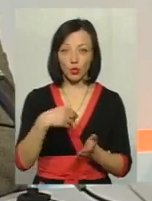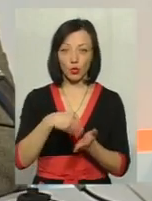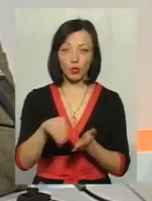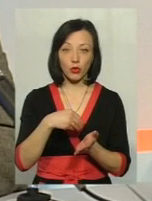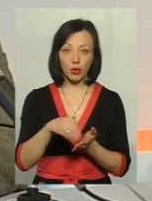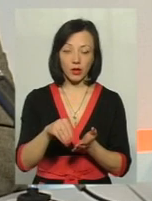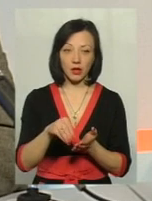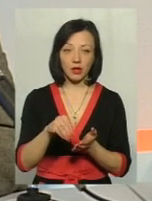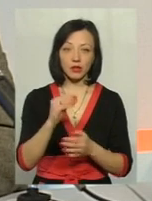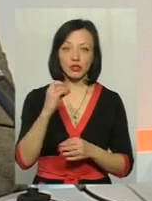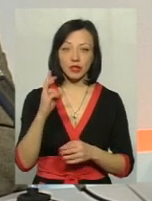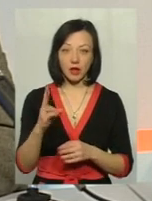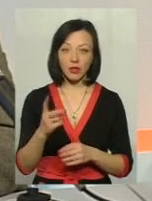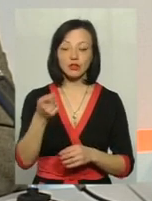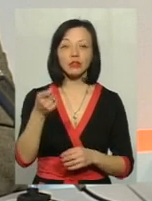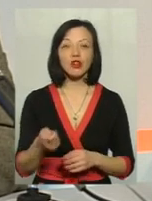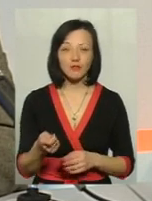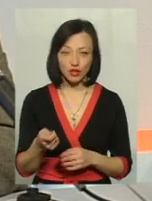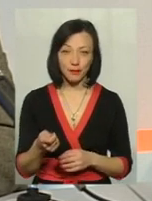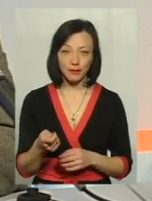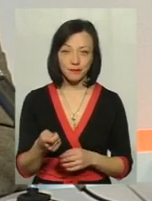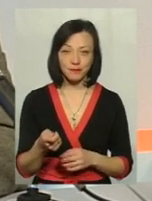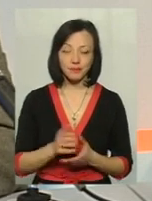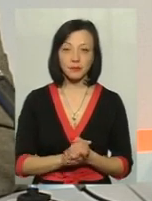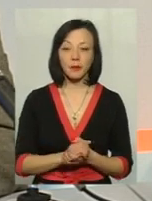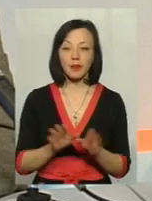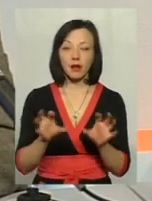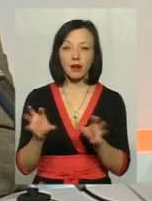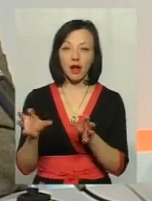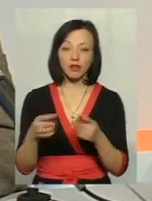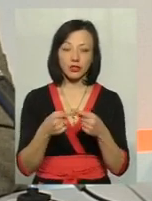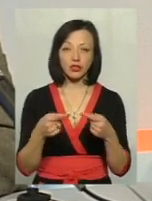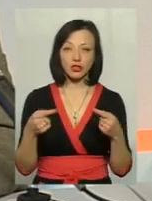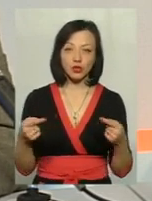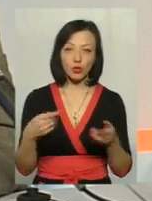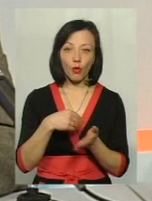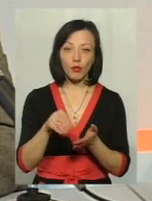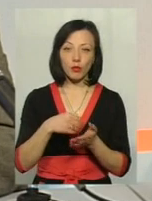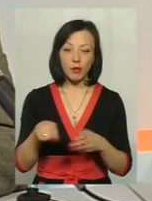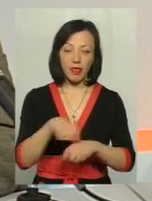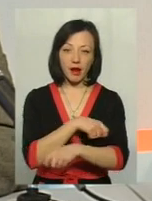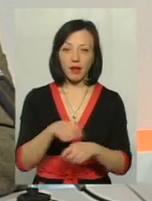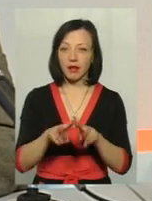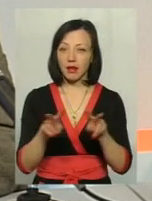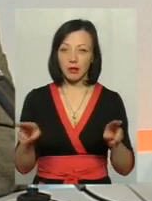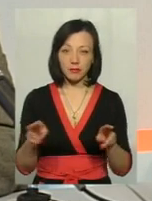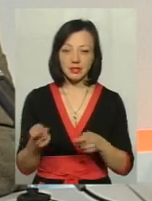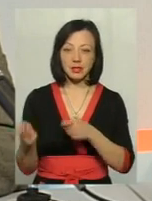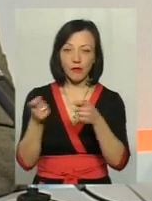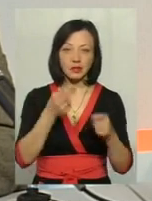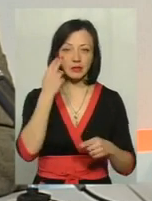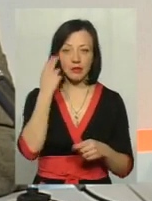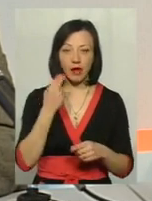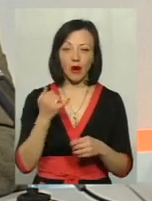купує ЖЕКи, дешевше. Крани, все інше, які купують матеріали, такі самі завозяться з Китаю,